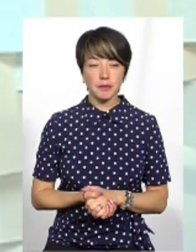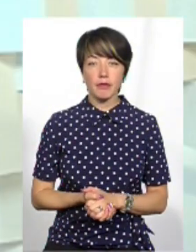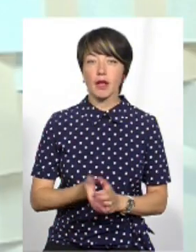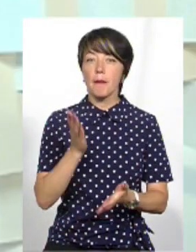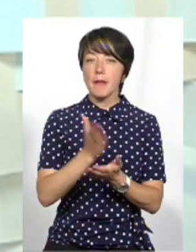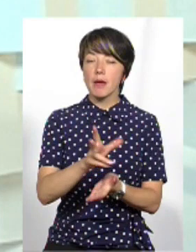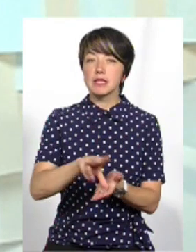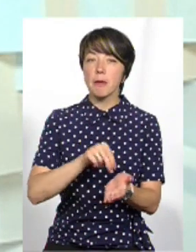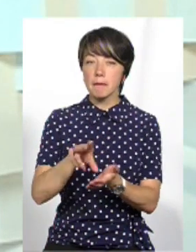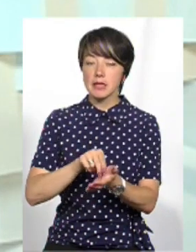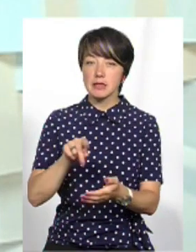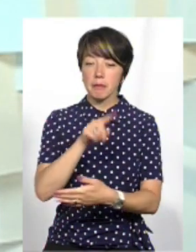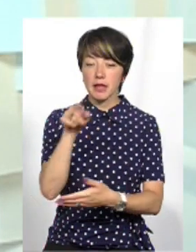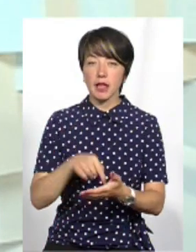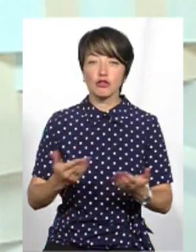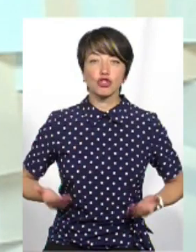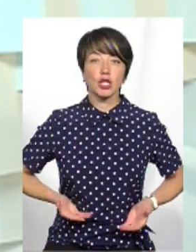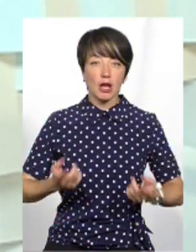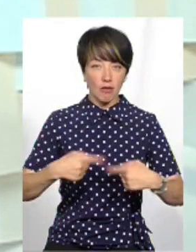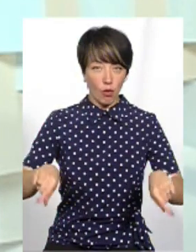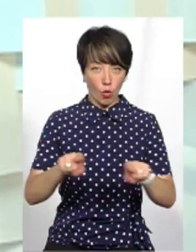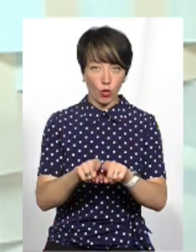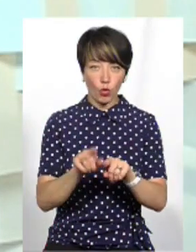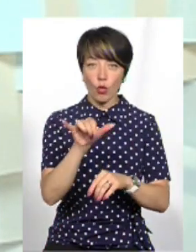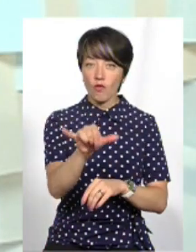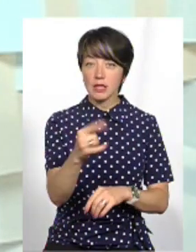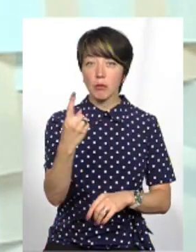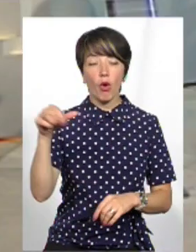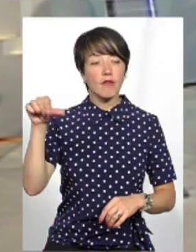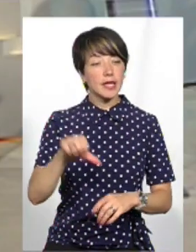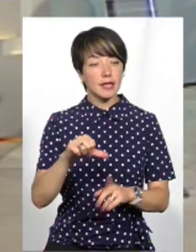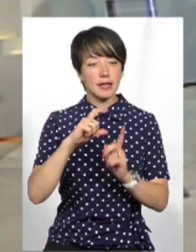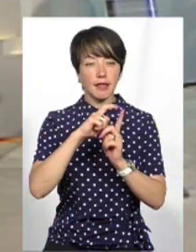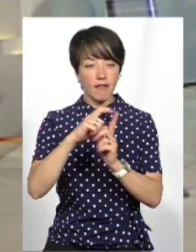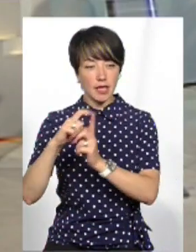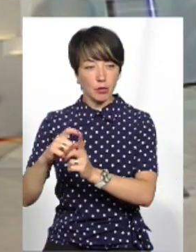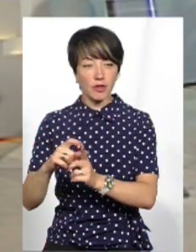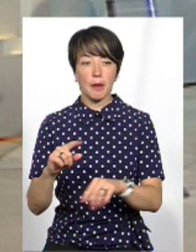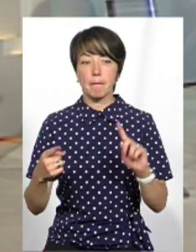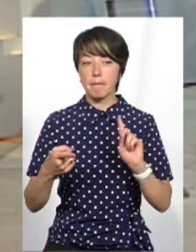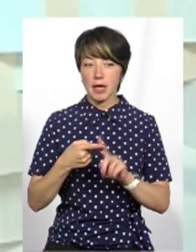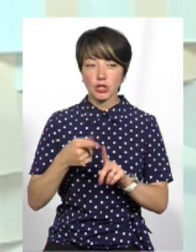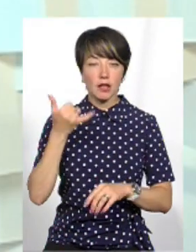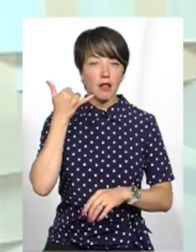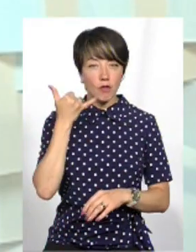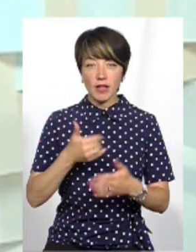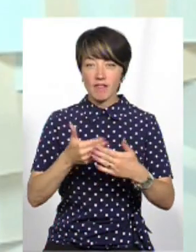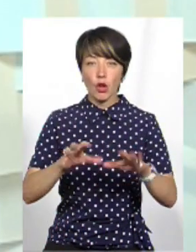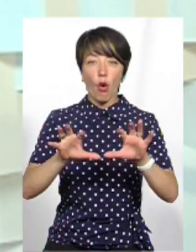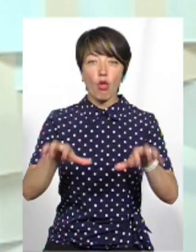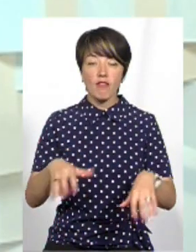Маємо записання, запитання від жителів округу. У вас буде по хвилині для відповідей на них. І перше – телефоном від